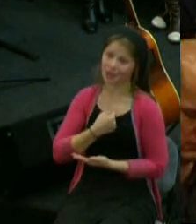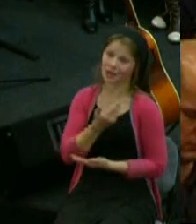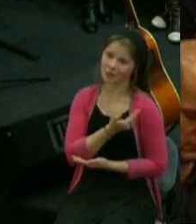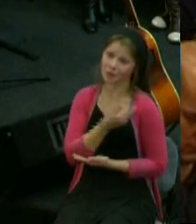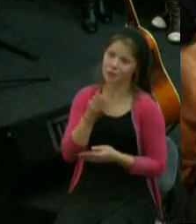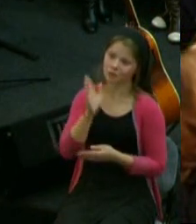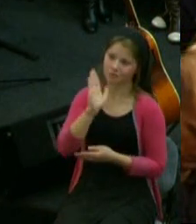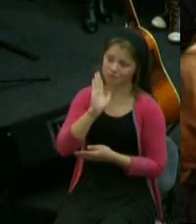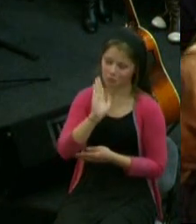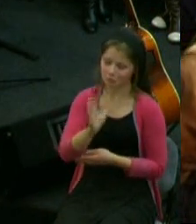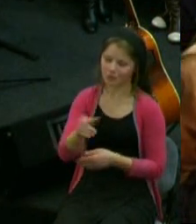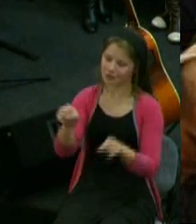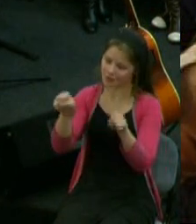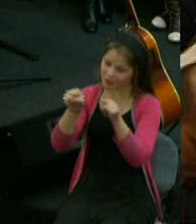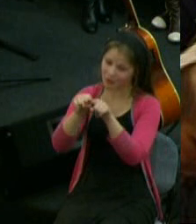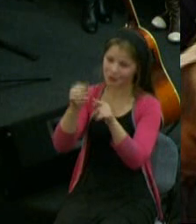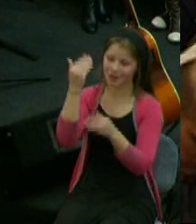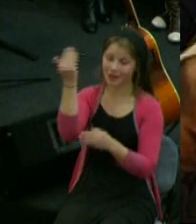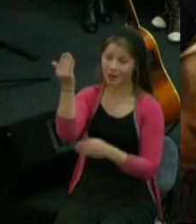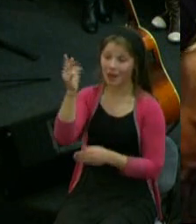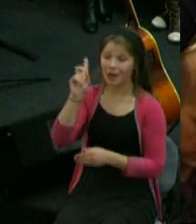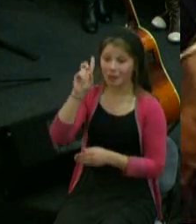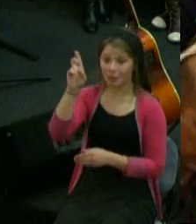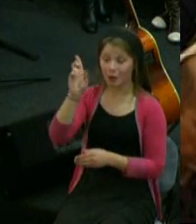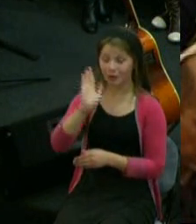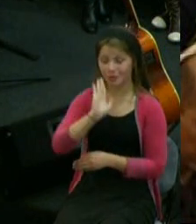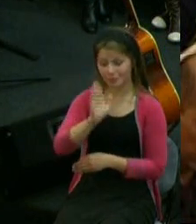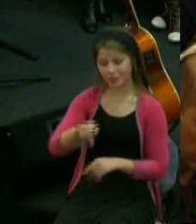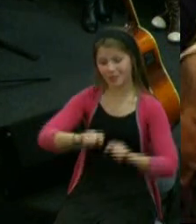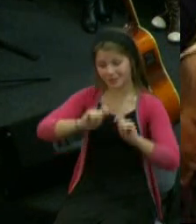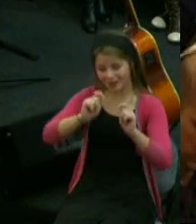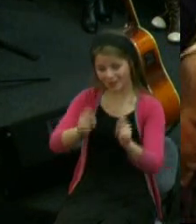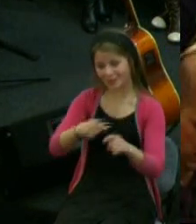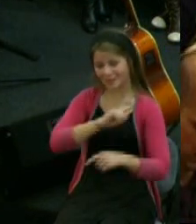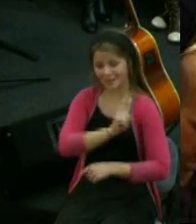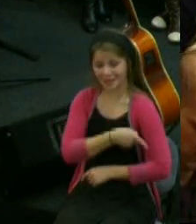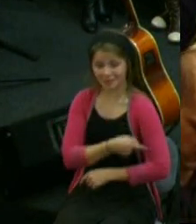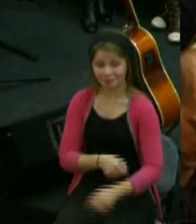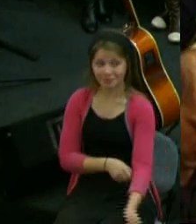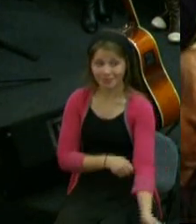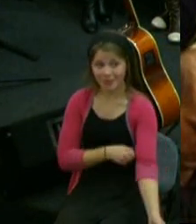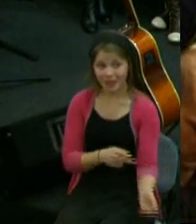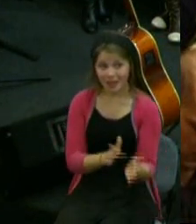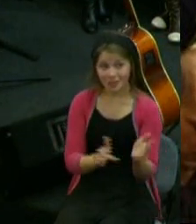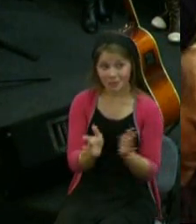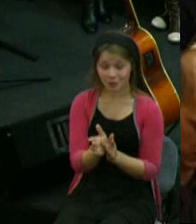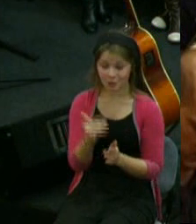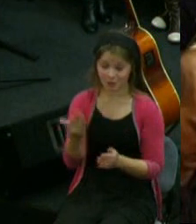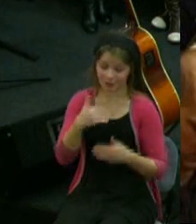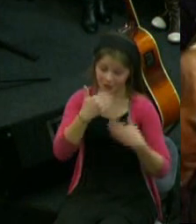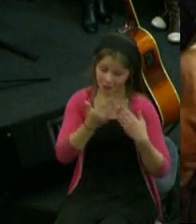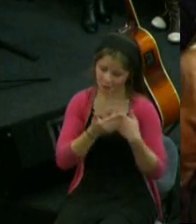моє бажання, це моє стремління. І Бог буде давати нам сили. Друзі, Ісус, Він любив. Його любов,